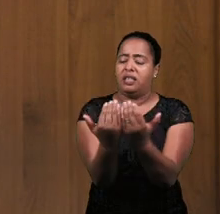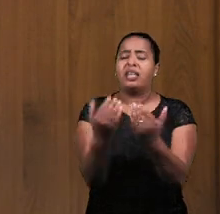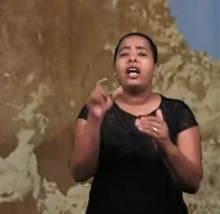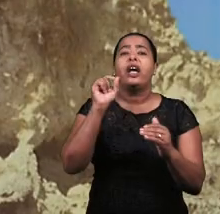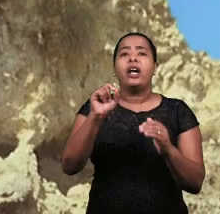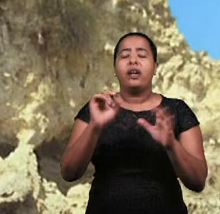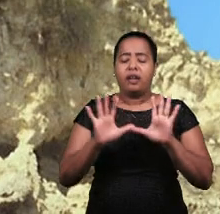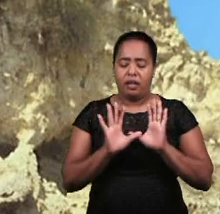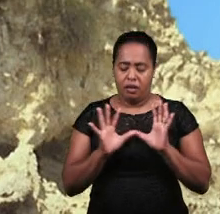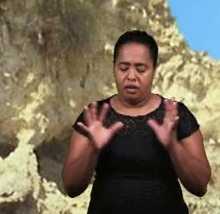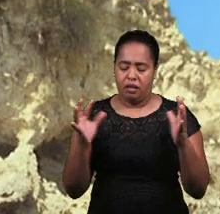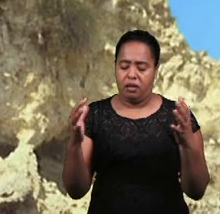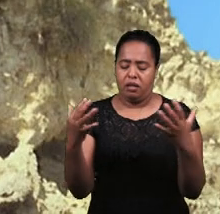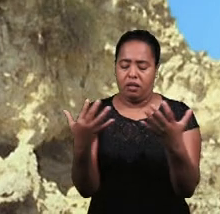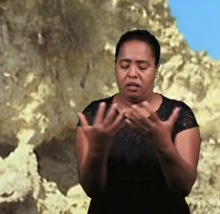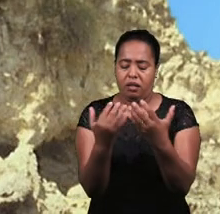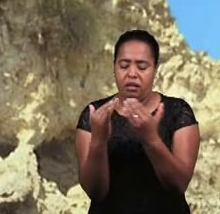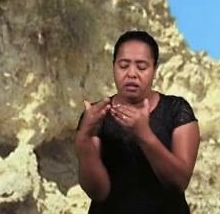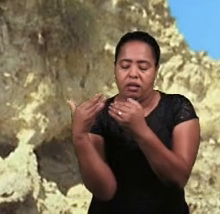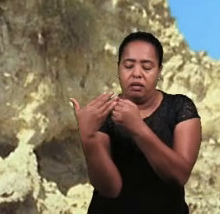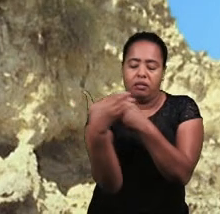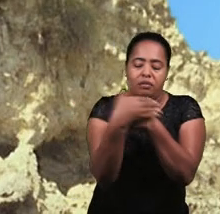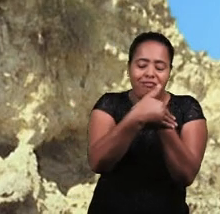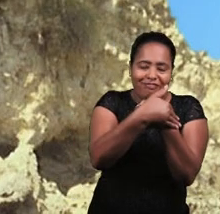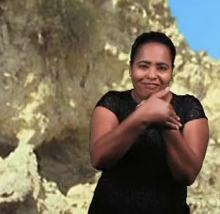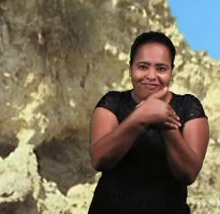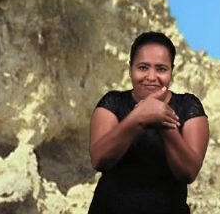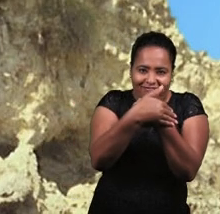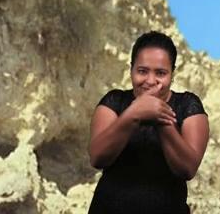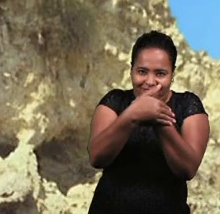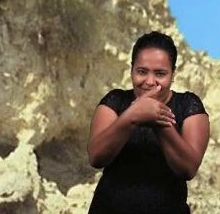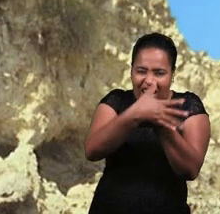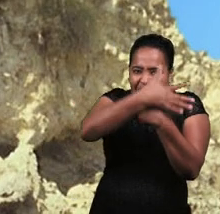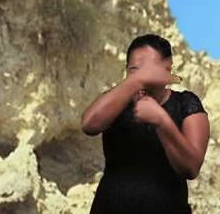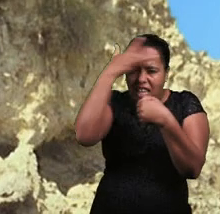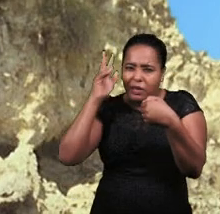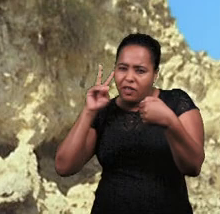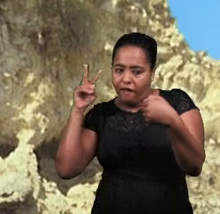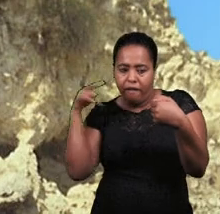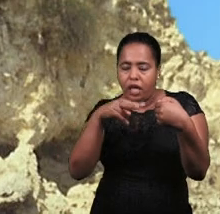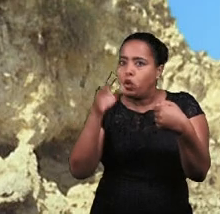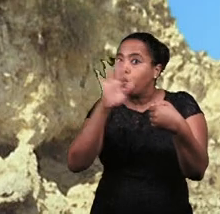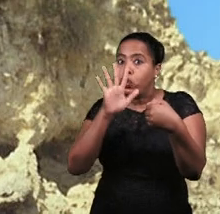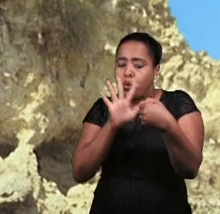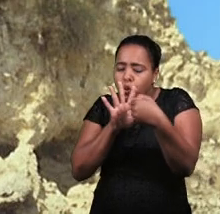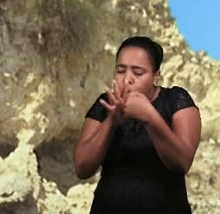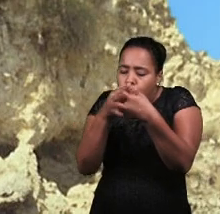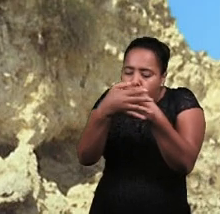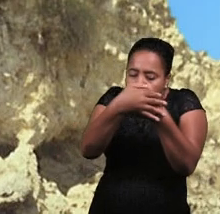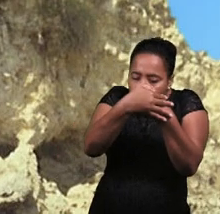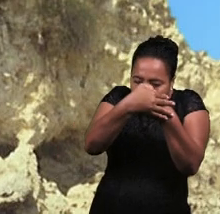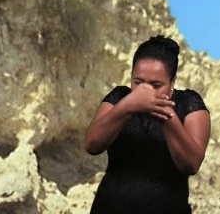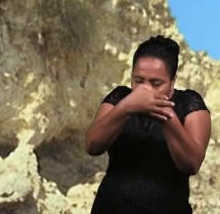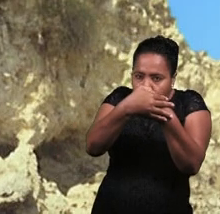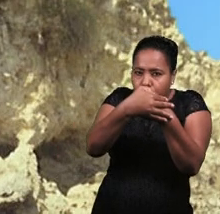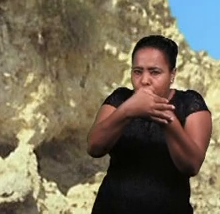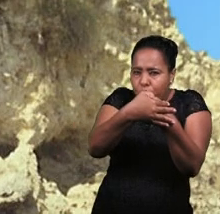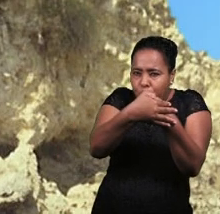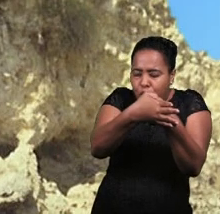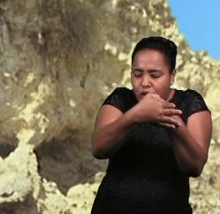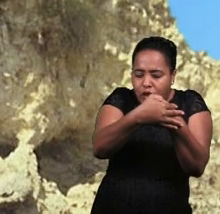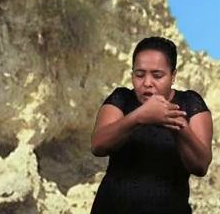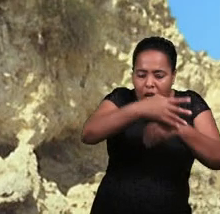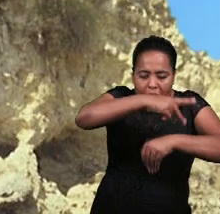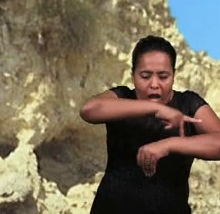travaillait, le fouloir était caché, n'était pas à la vue de tout le monde. Le fouloir était sous le